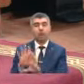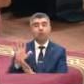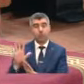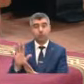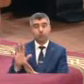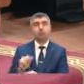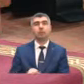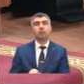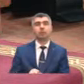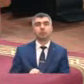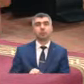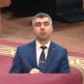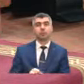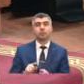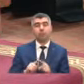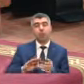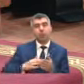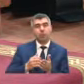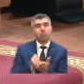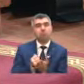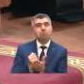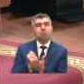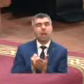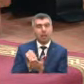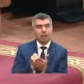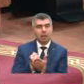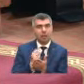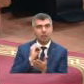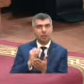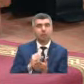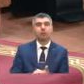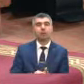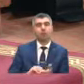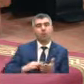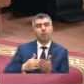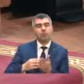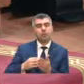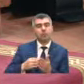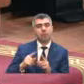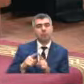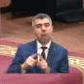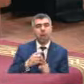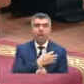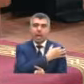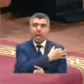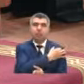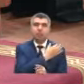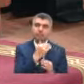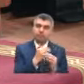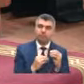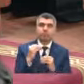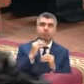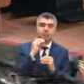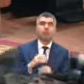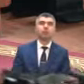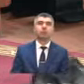الباب الترقية فيما يخص الشيوخ يدوزوا للخلفان القياد، وهذه أهم حاجة بالنسبة لهاد الناس،